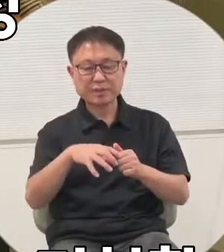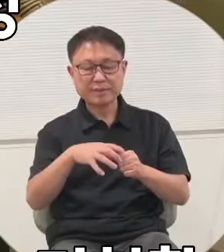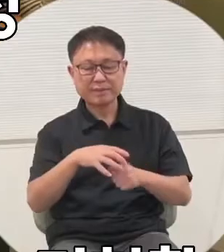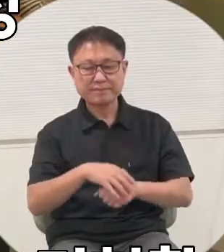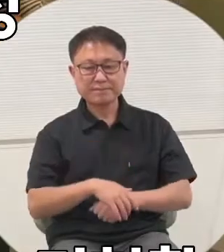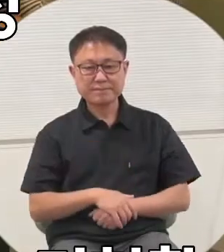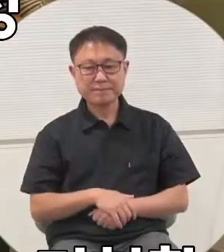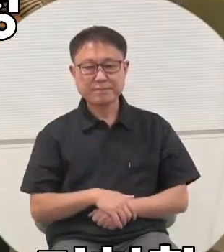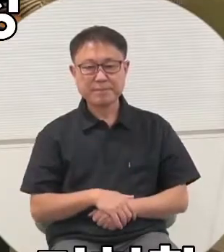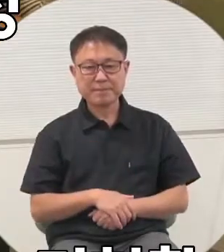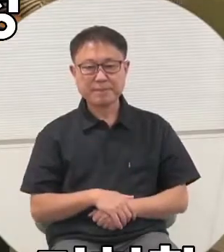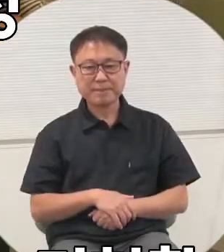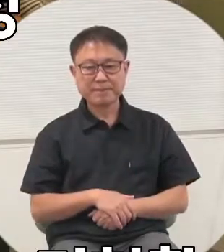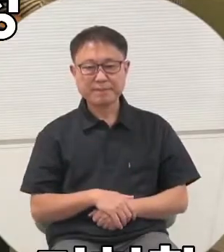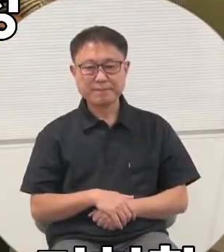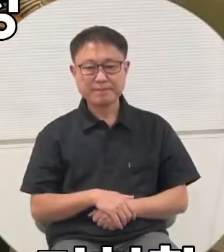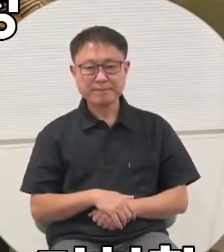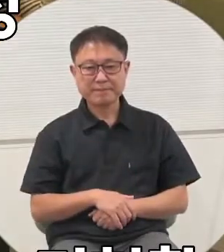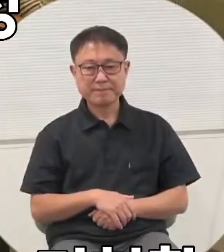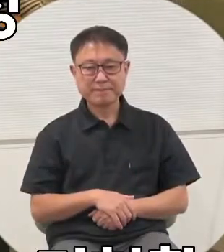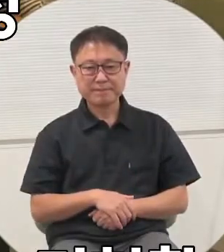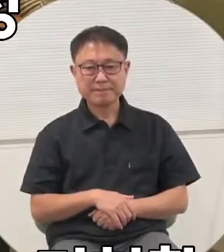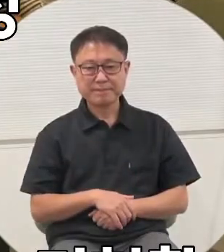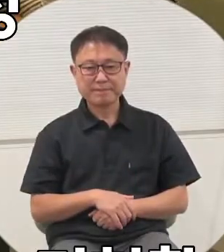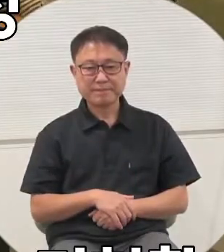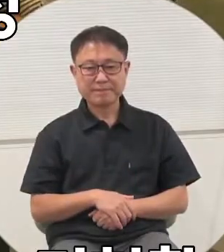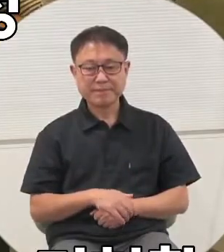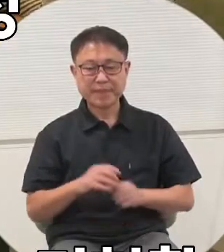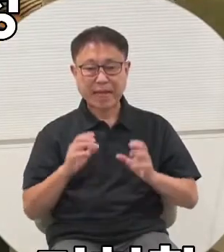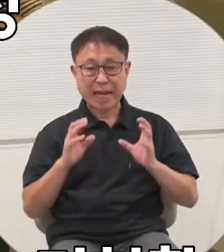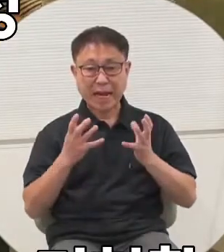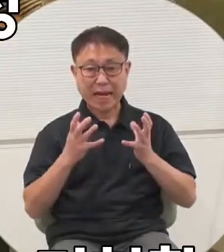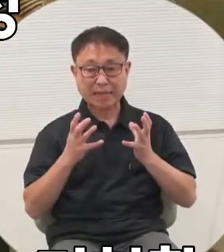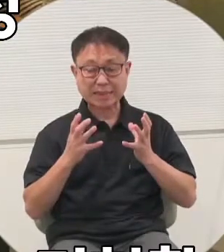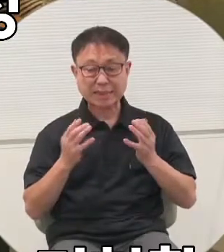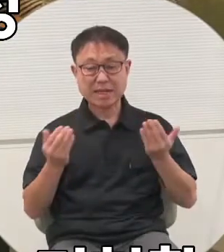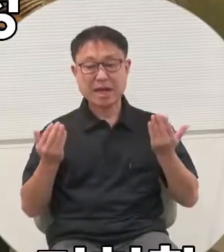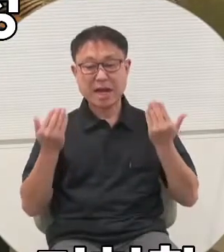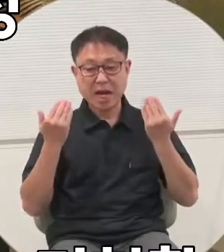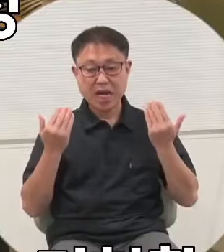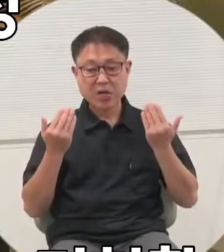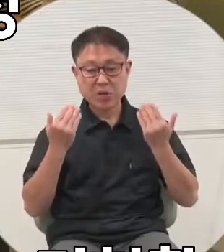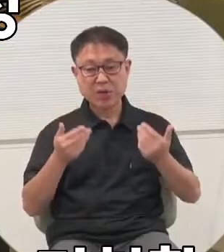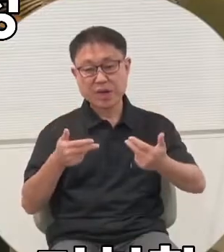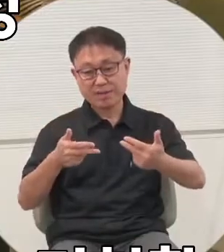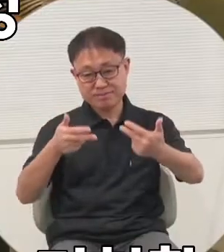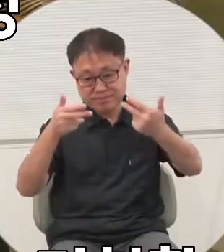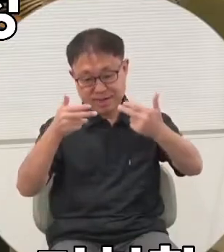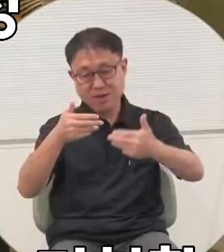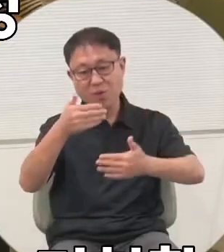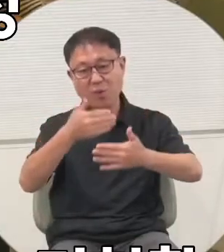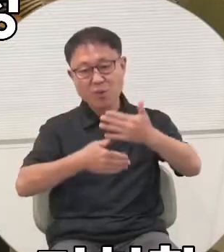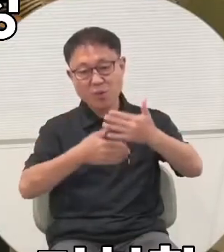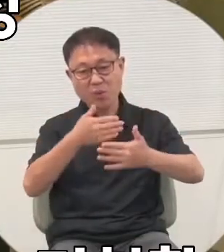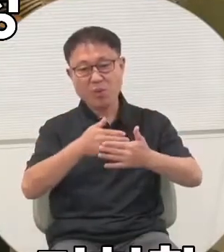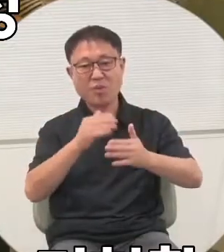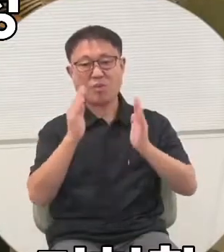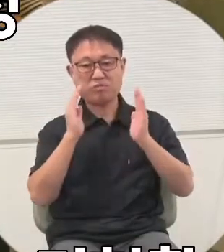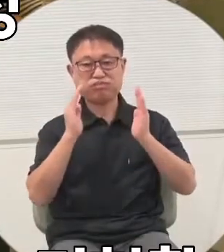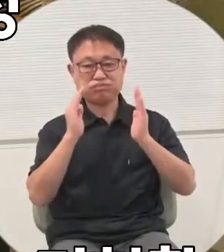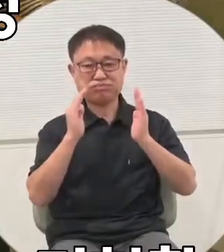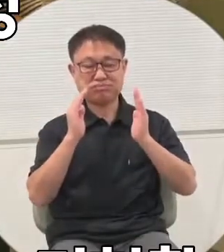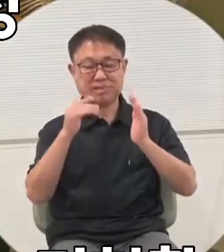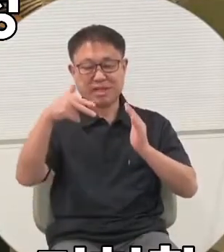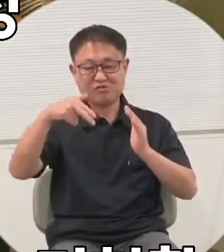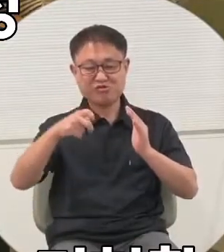했는데 고민이 많았던 거예요. 코로나 때문에. 근데 아이들이 여기 학교도 원격 동영상을 봐야 돼. 줌을